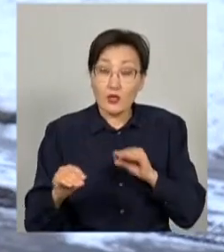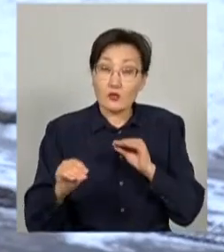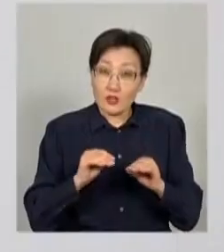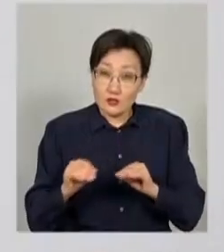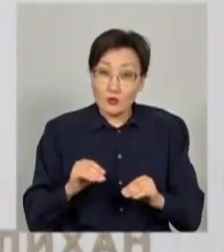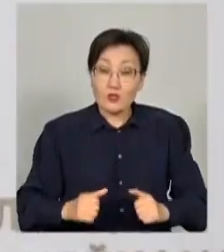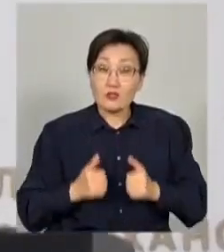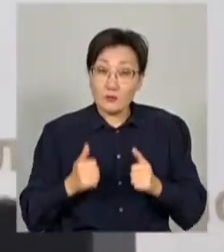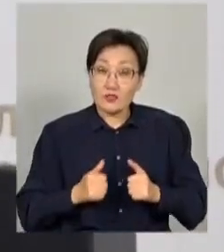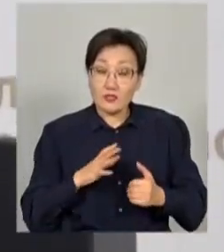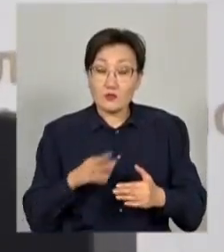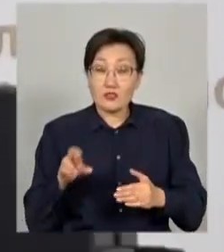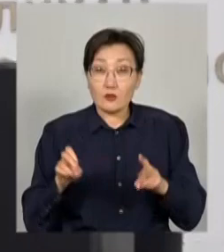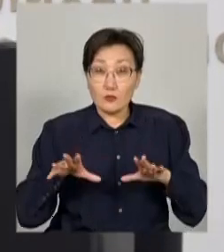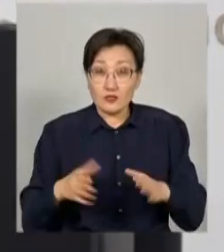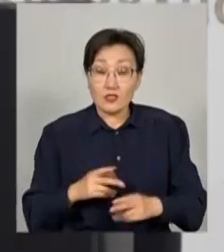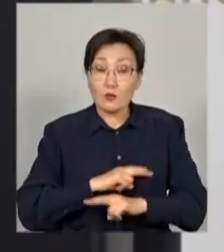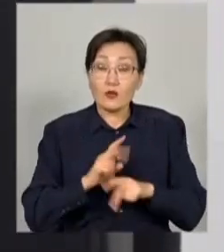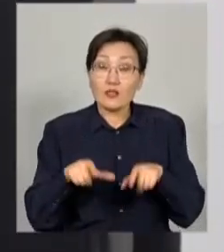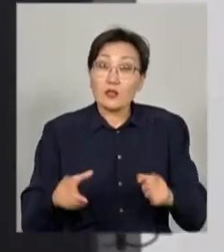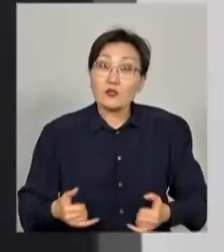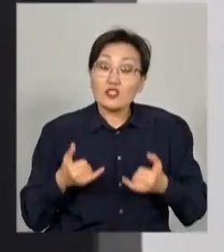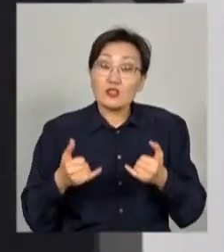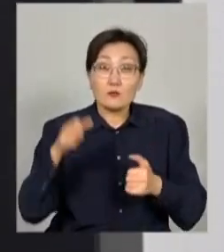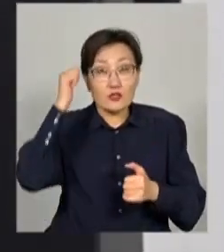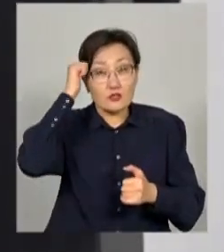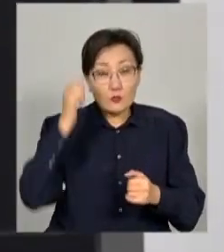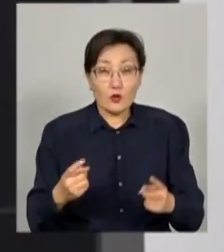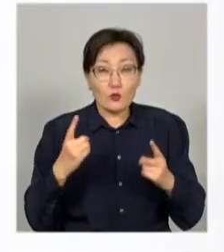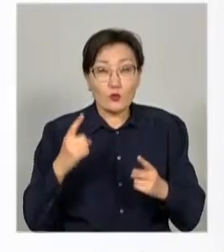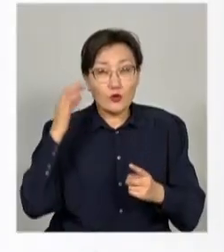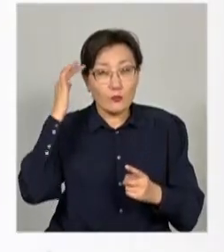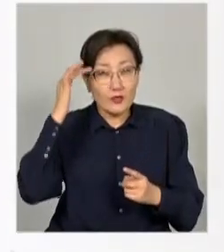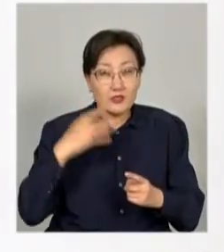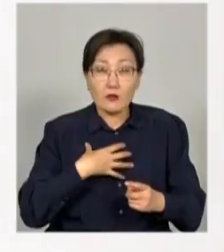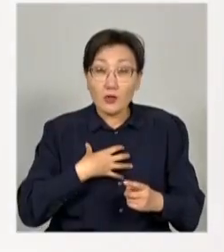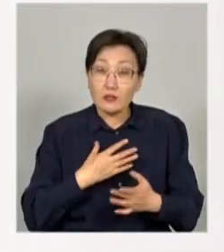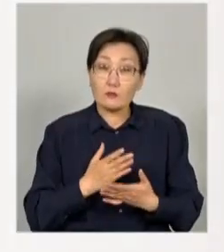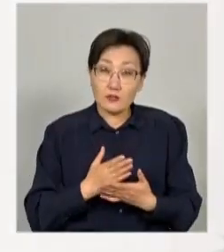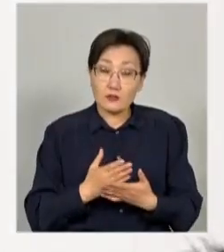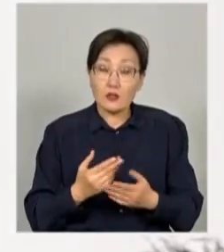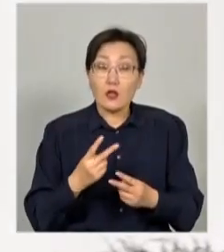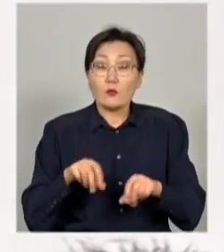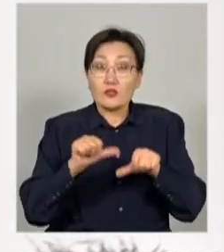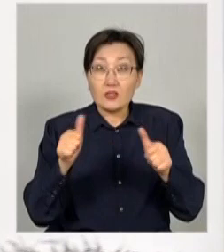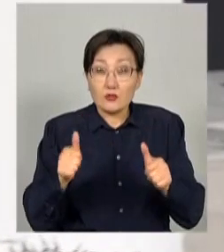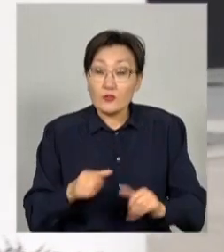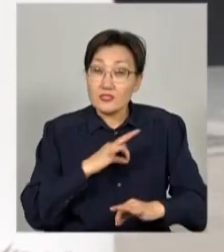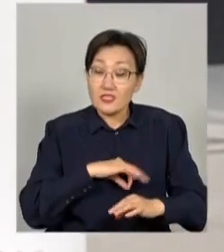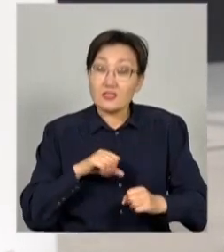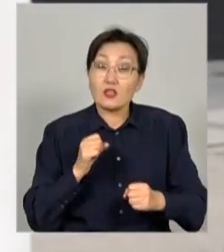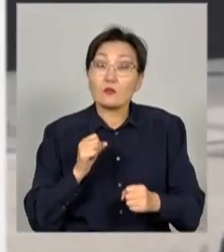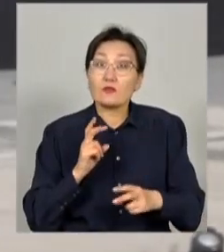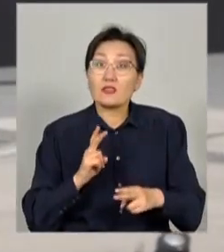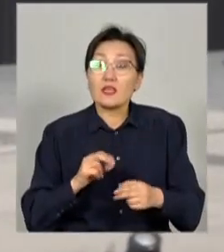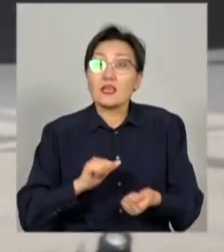ұмтылды. Алматыдағы қаңтар оқиғасының құрбандарына арналған ескерткіште үлкен мән-мағына жатыр. Байқасаңыздар, мемориалдағы қолданылған тастар ақ